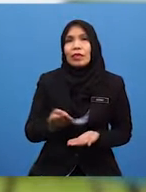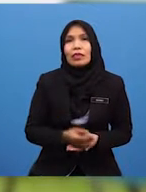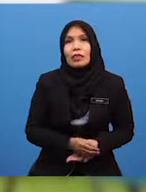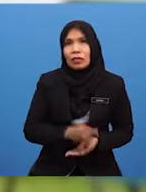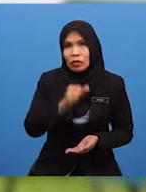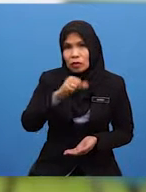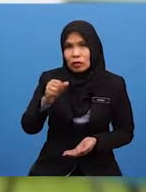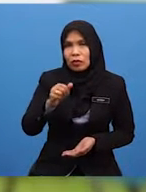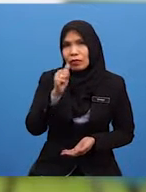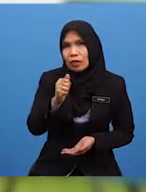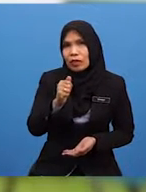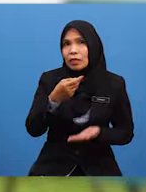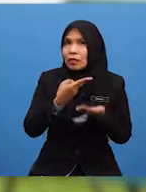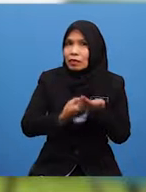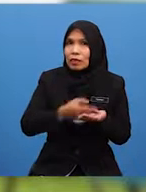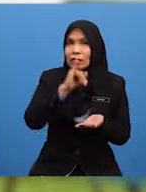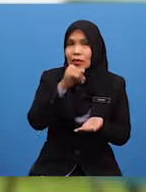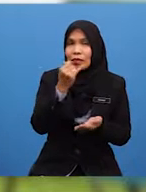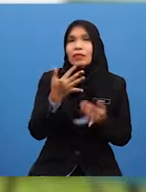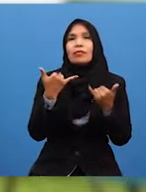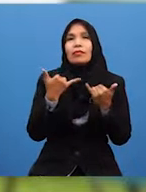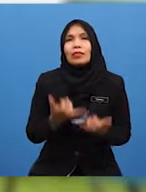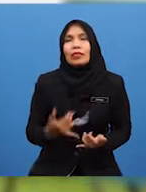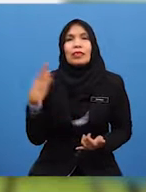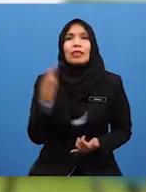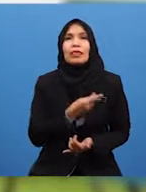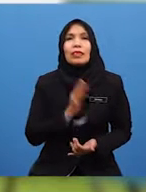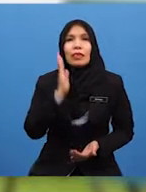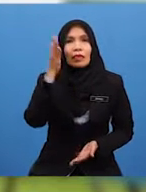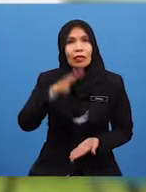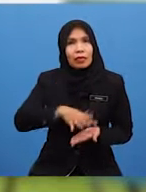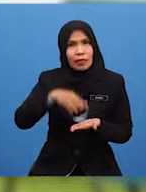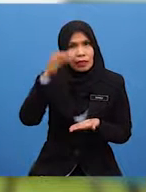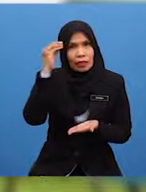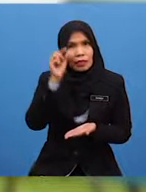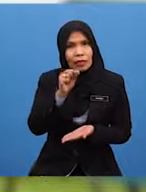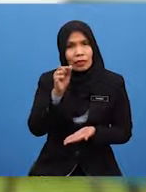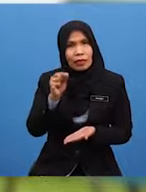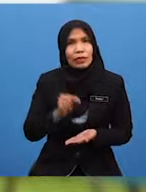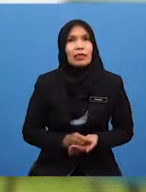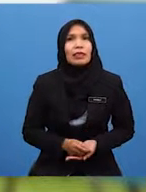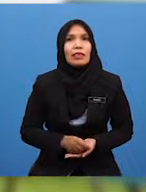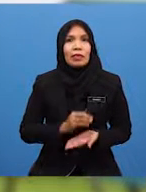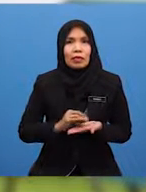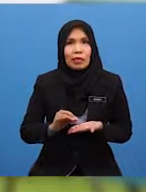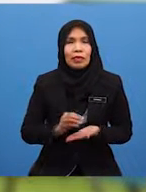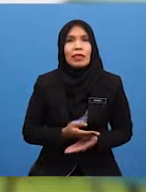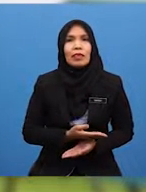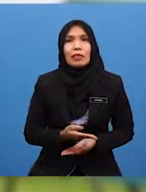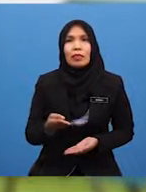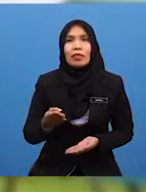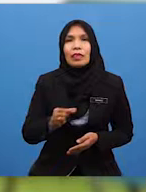J. Sekarang, kita akan belajar titik Braille bagi huruf